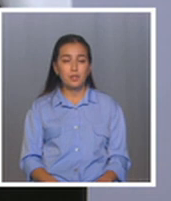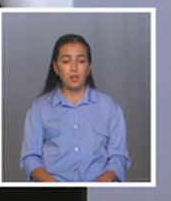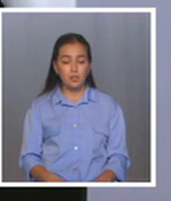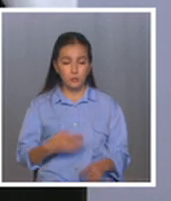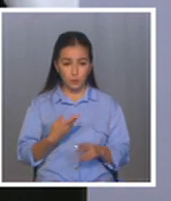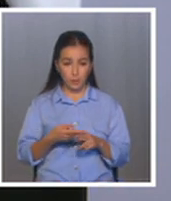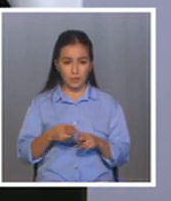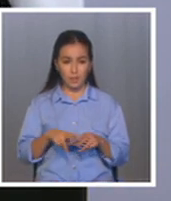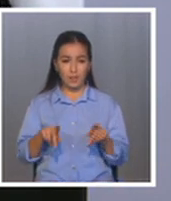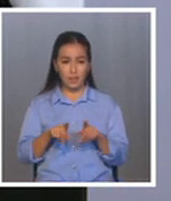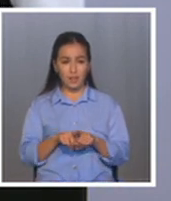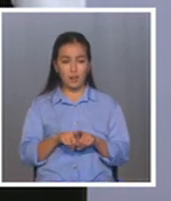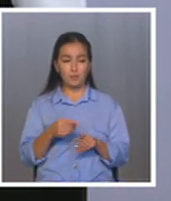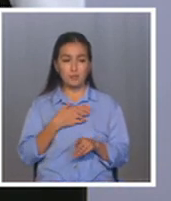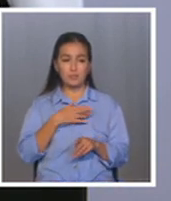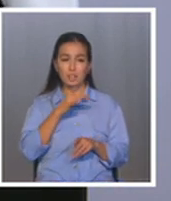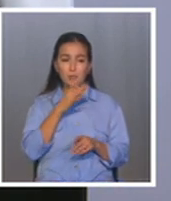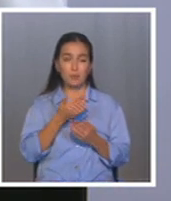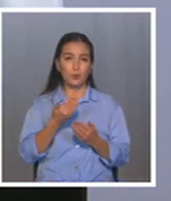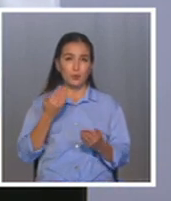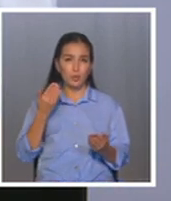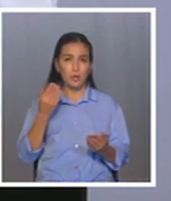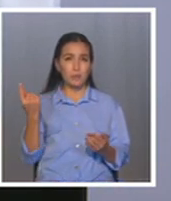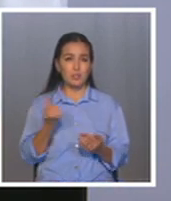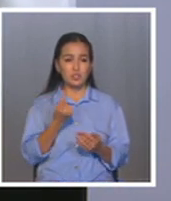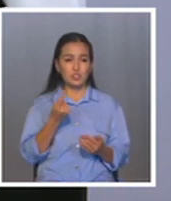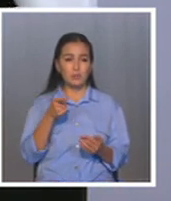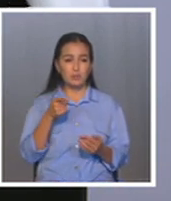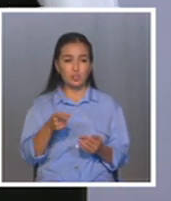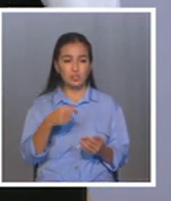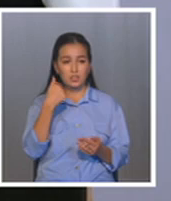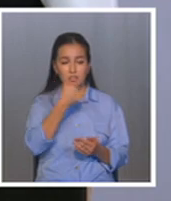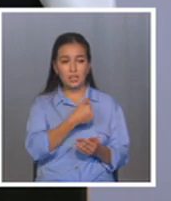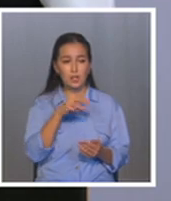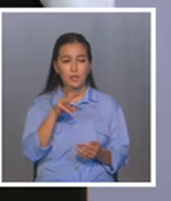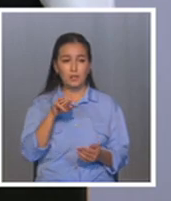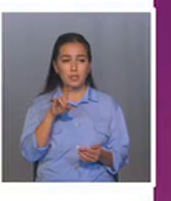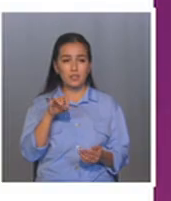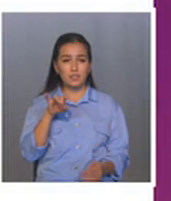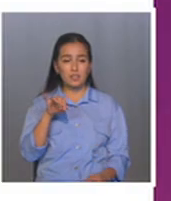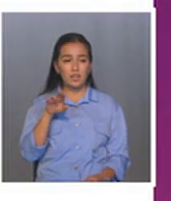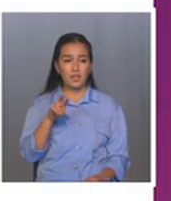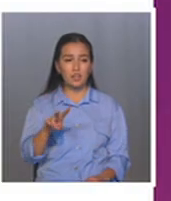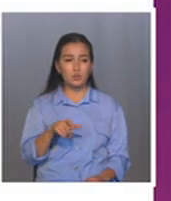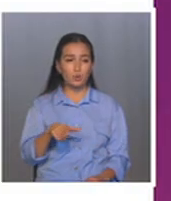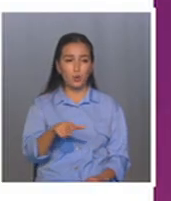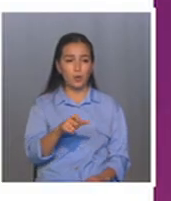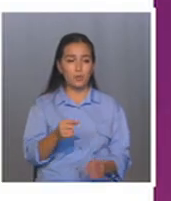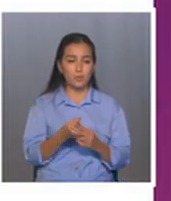Сондай біздің заманымыздан бұрынғы 1-ші мыңжылдықта меридиандық дала жолы да